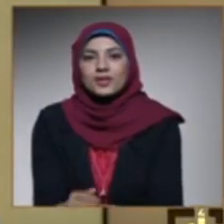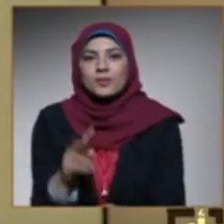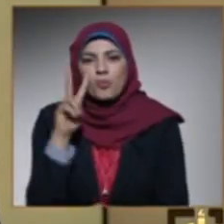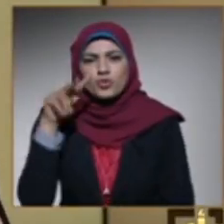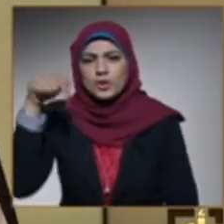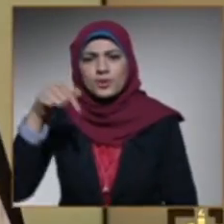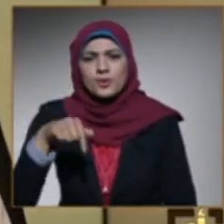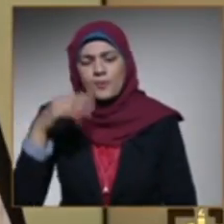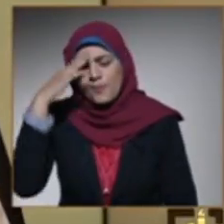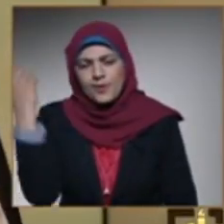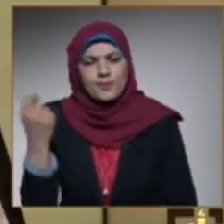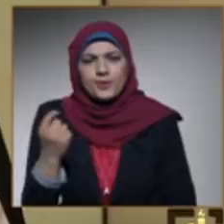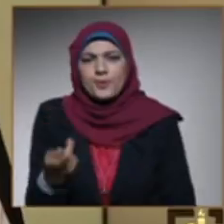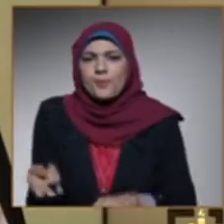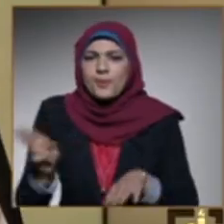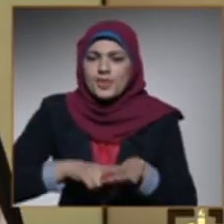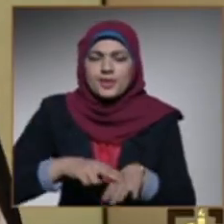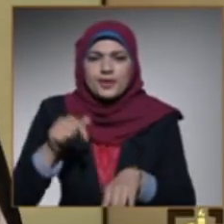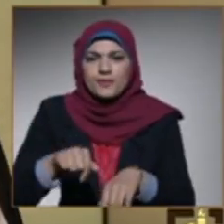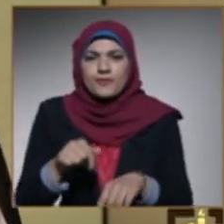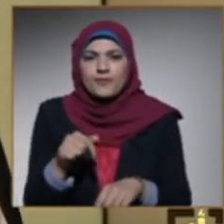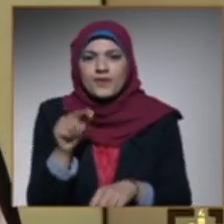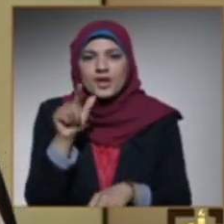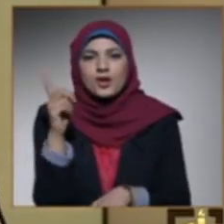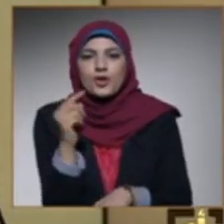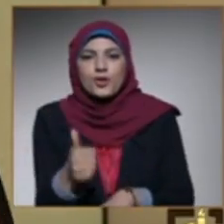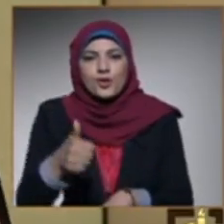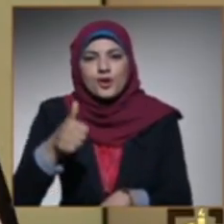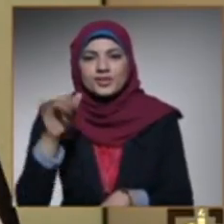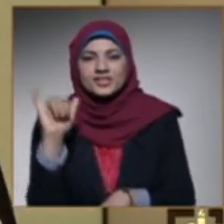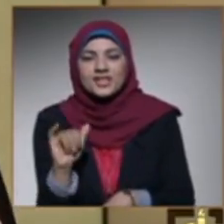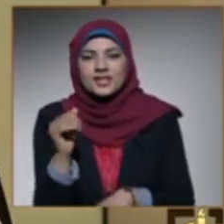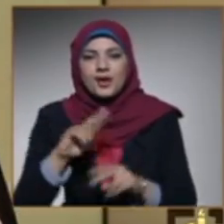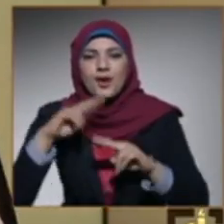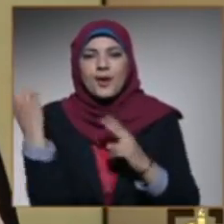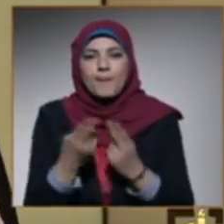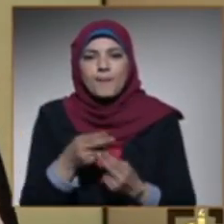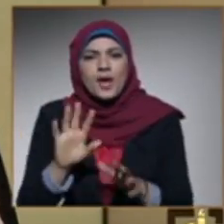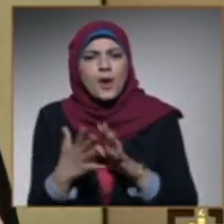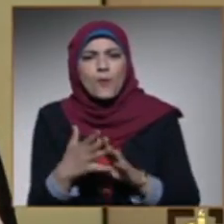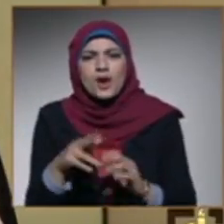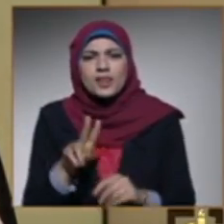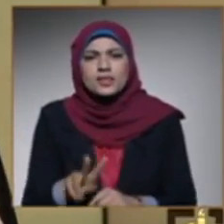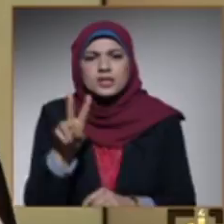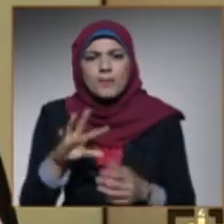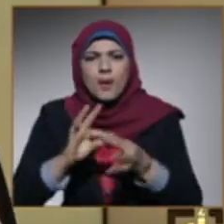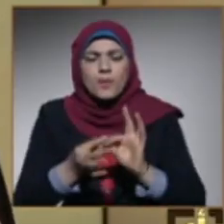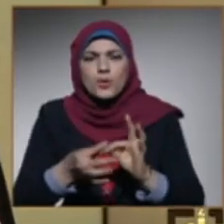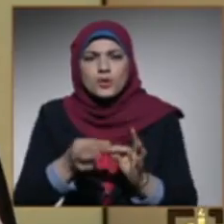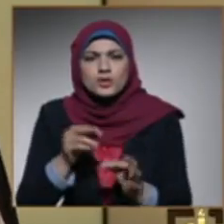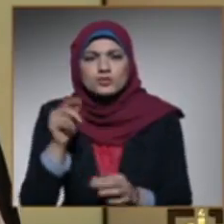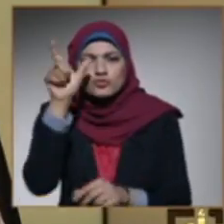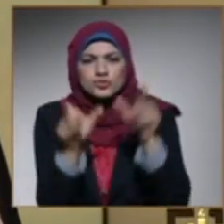مشاهدينا الكرام، برحب بحضراتكم مرة تانية في رأي عام. حوالي 7 مليون شخص تقريبا في مصر مصابين بالصمم